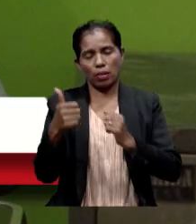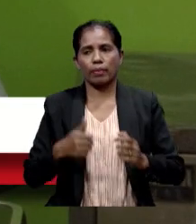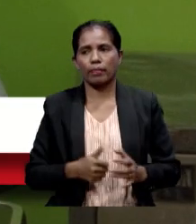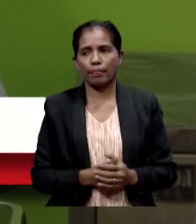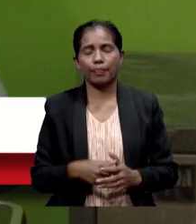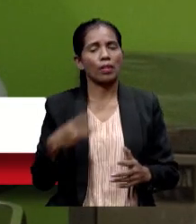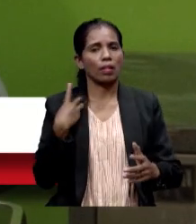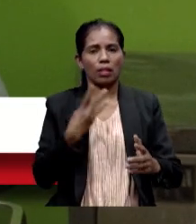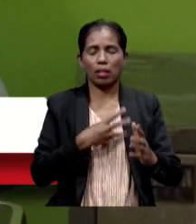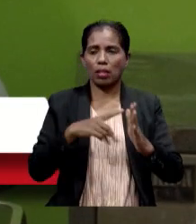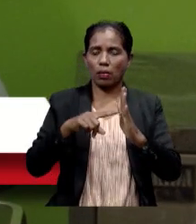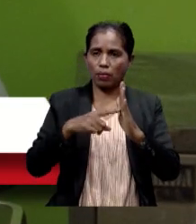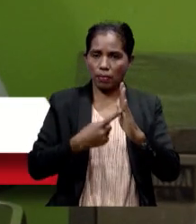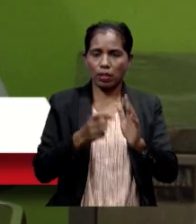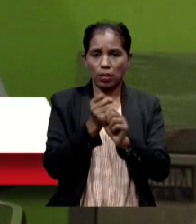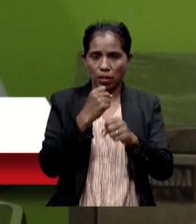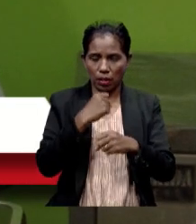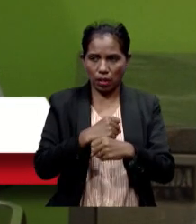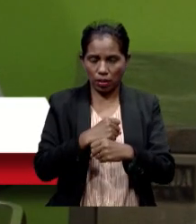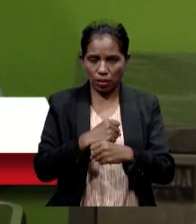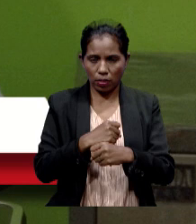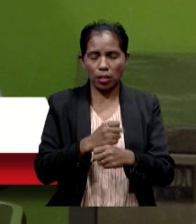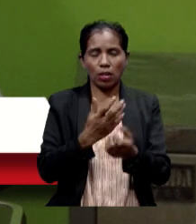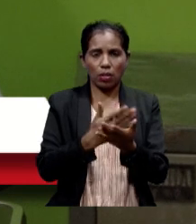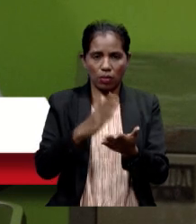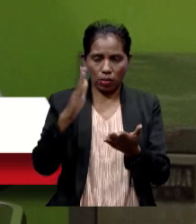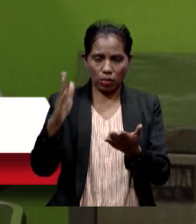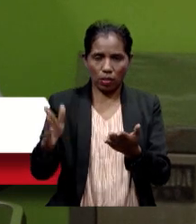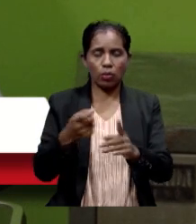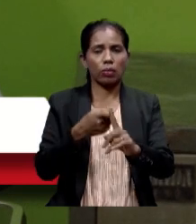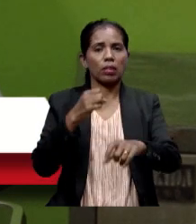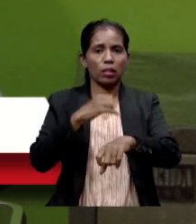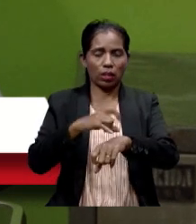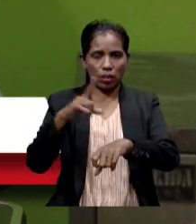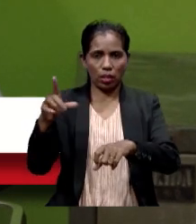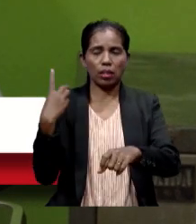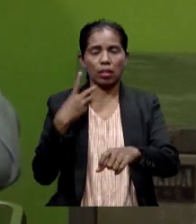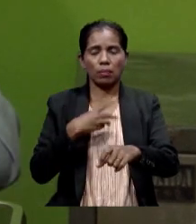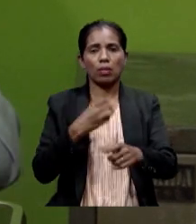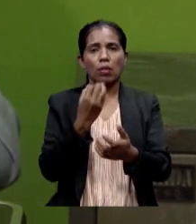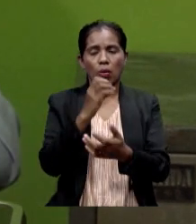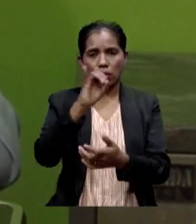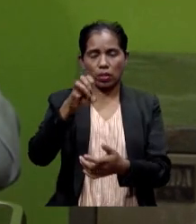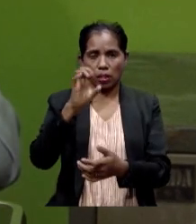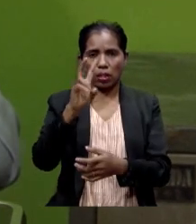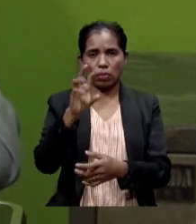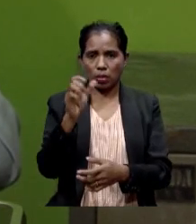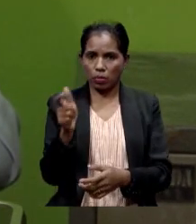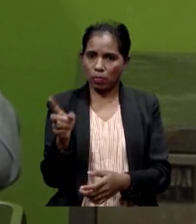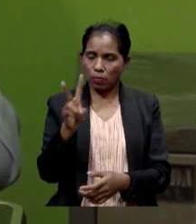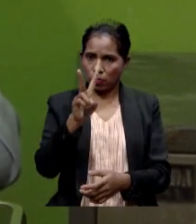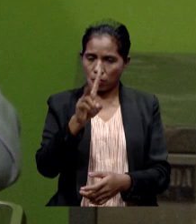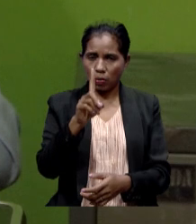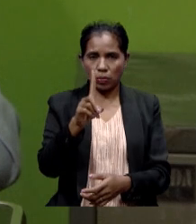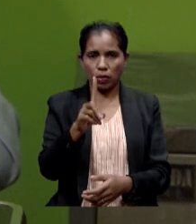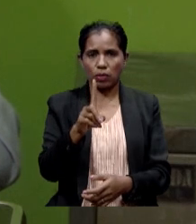komesa halo ona kompres husi internasional kita terbes kita orang semen jurah stadu